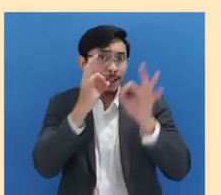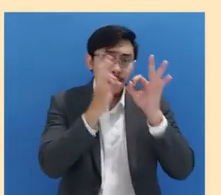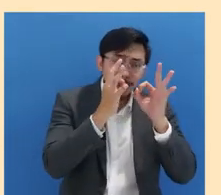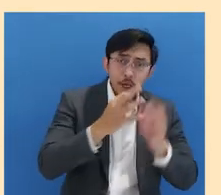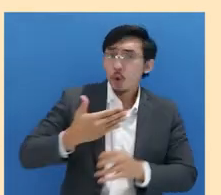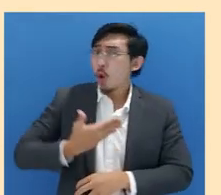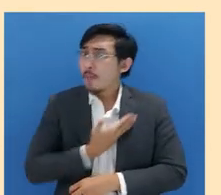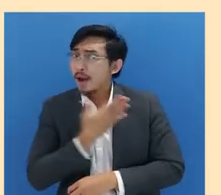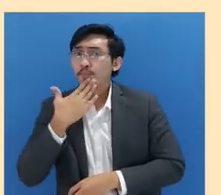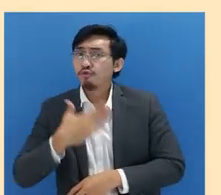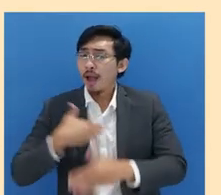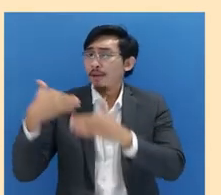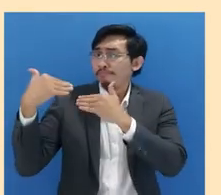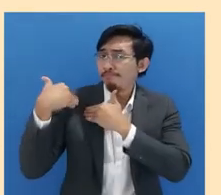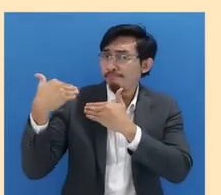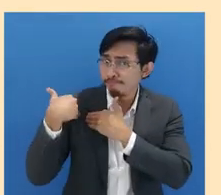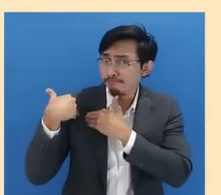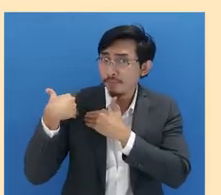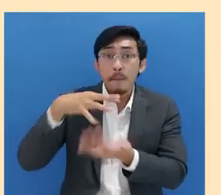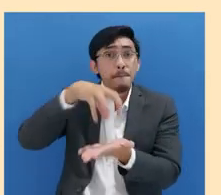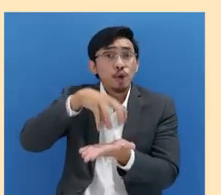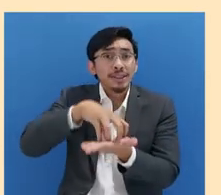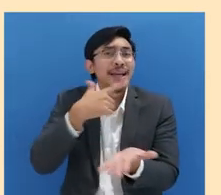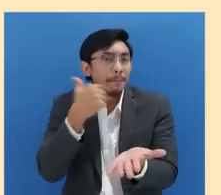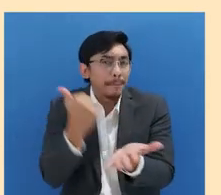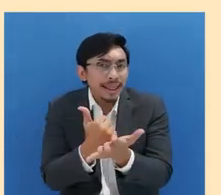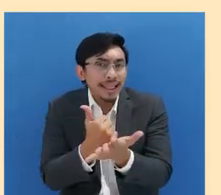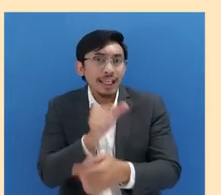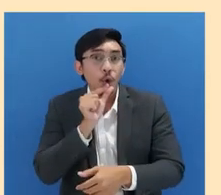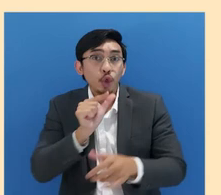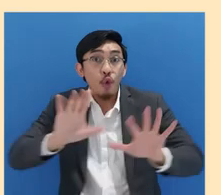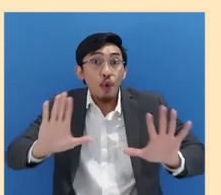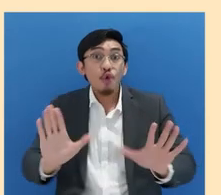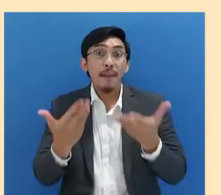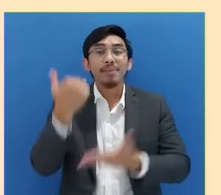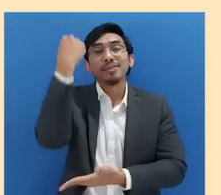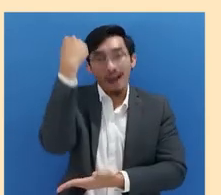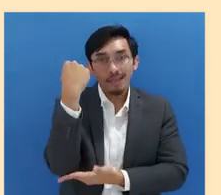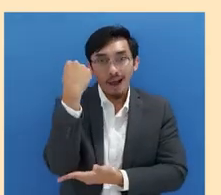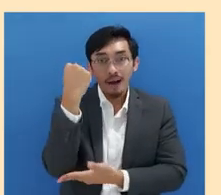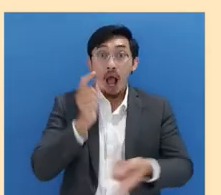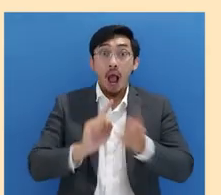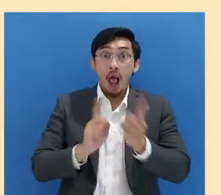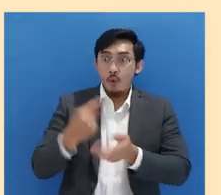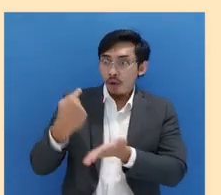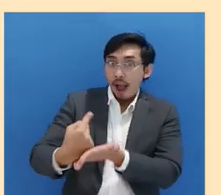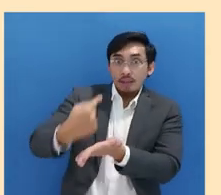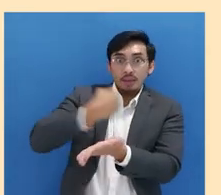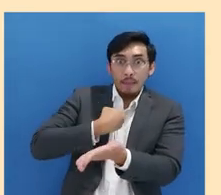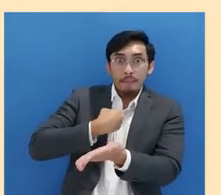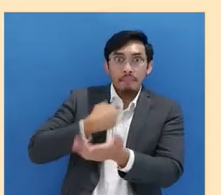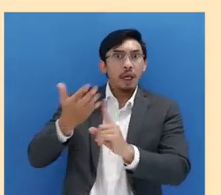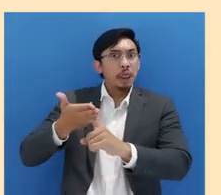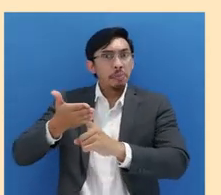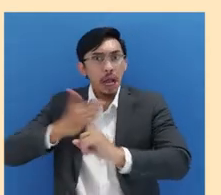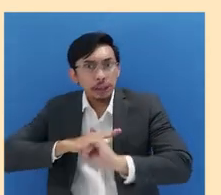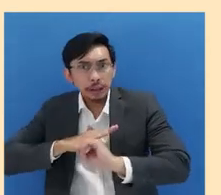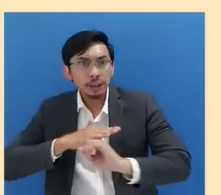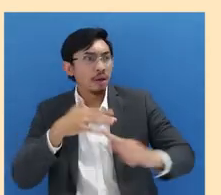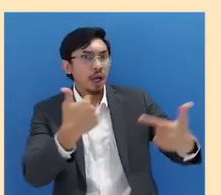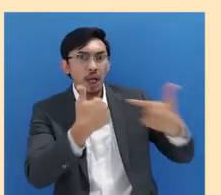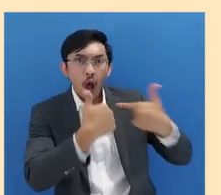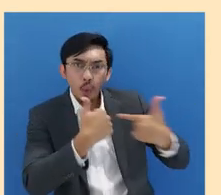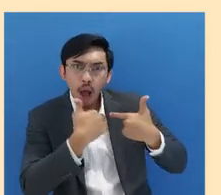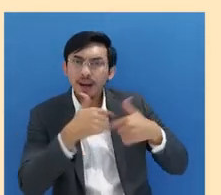memiliki peranan dan posisi yang sangat penting dalam pengungkapan kejahatan. Jika terdapat ancaman, intimidasi,